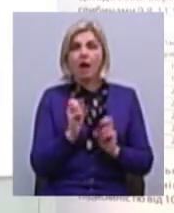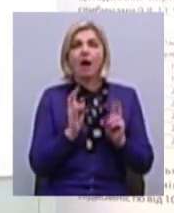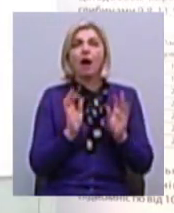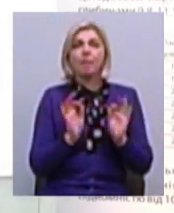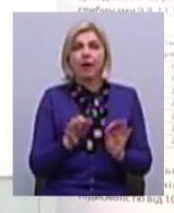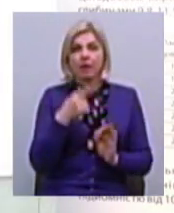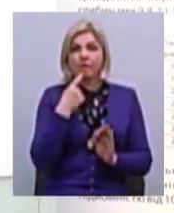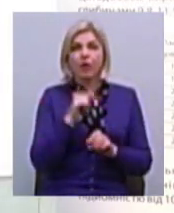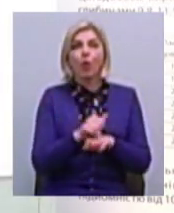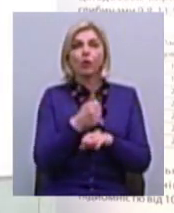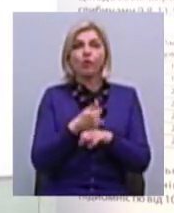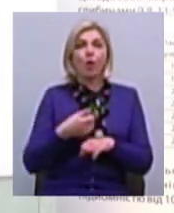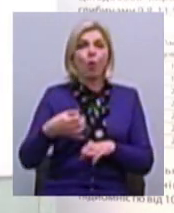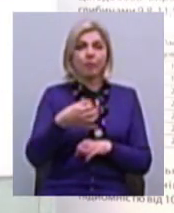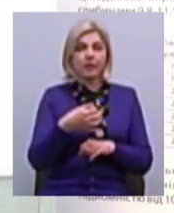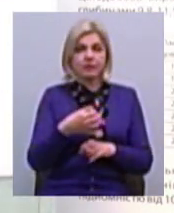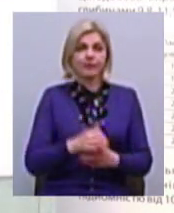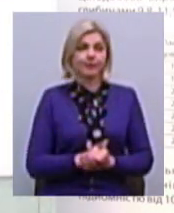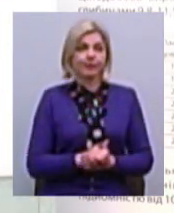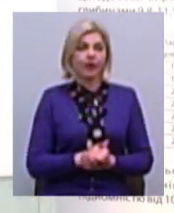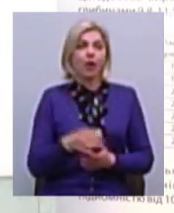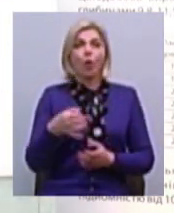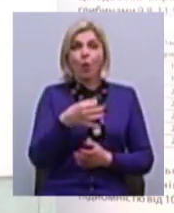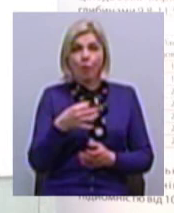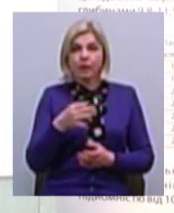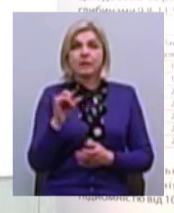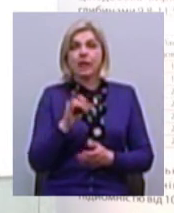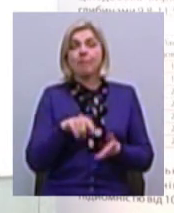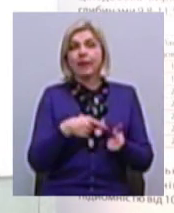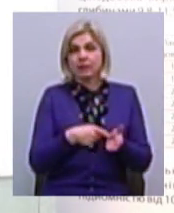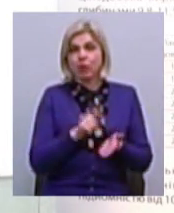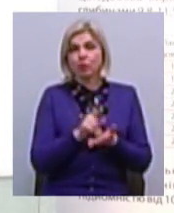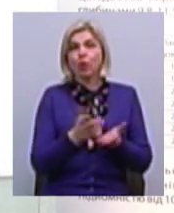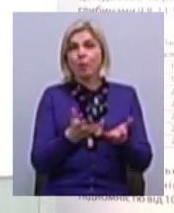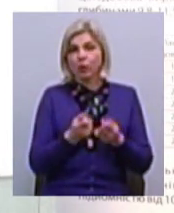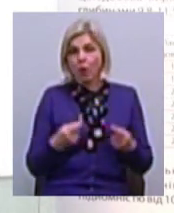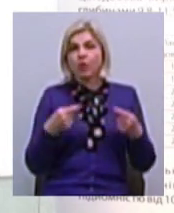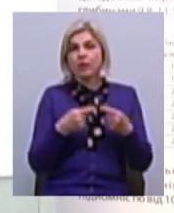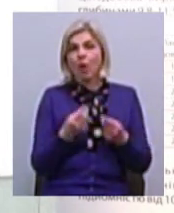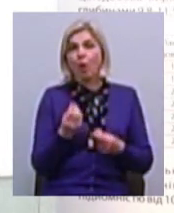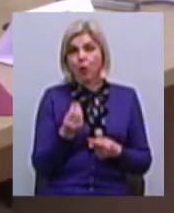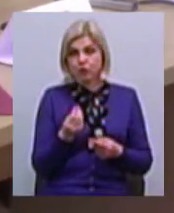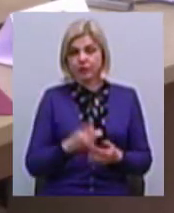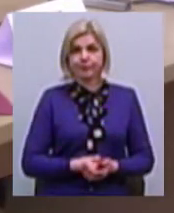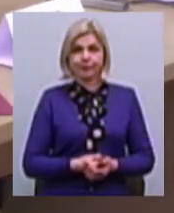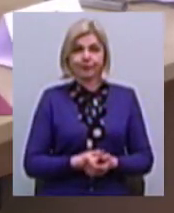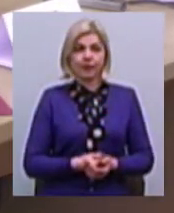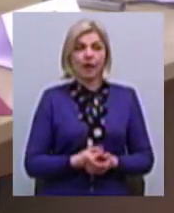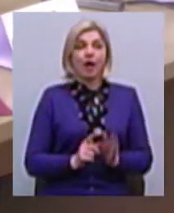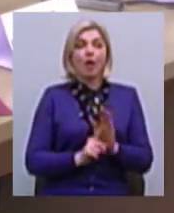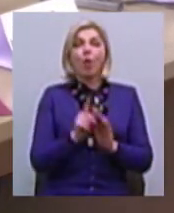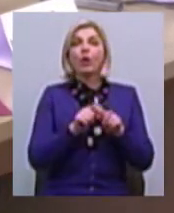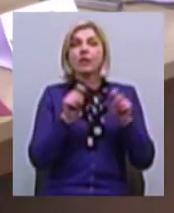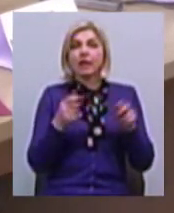голова області, область і місто має отримати конкретні кошти від цього інвестора. Презентуючи